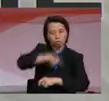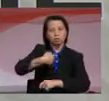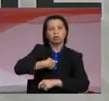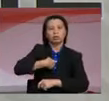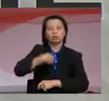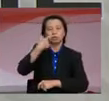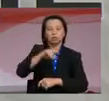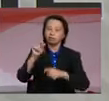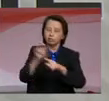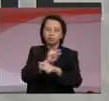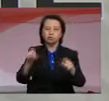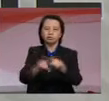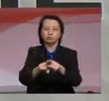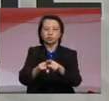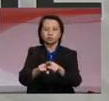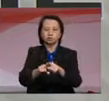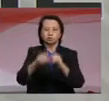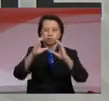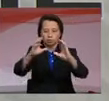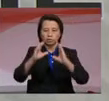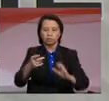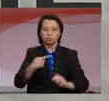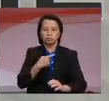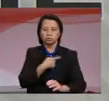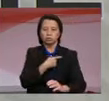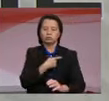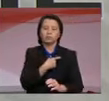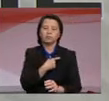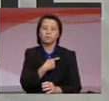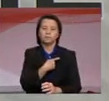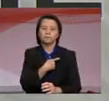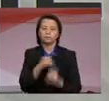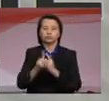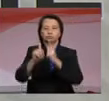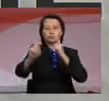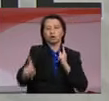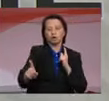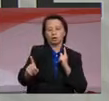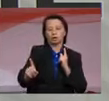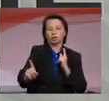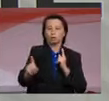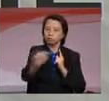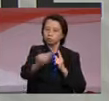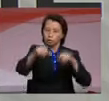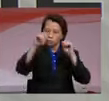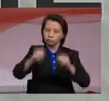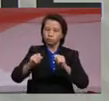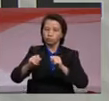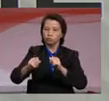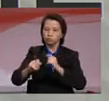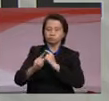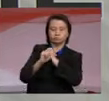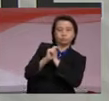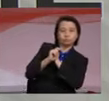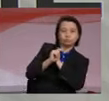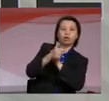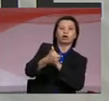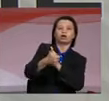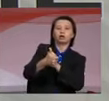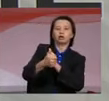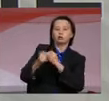dengan penggunaan, iaitu kaedah kita yang penjarakan sosial juga dapat memutuskan